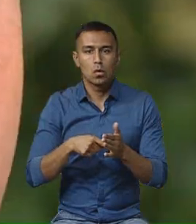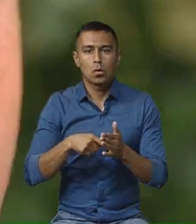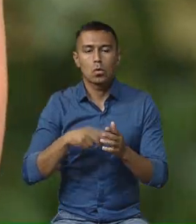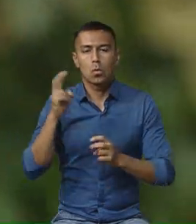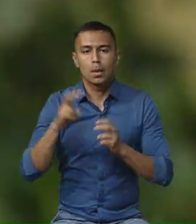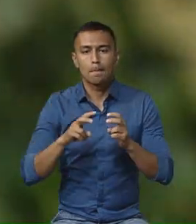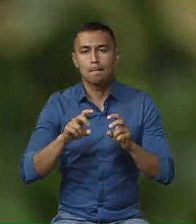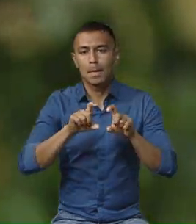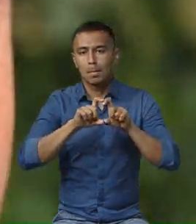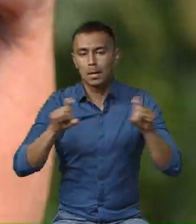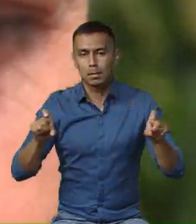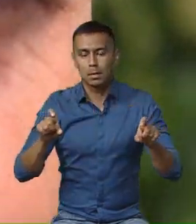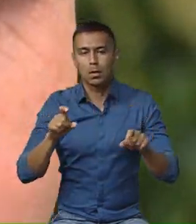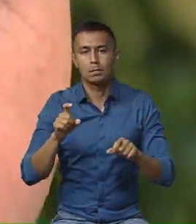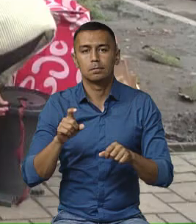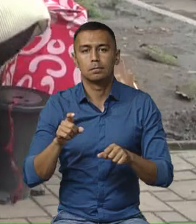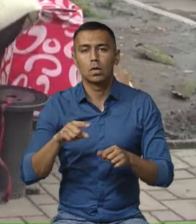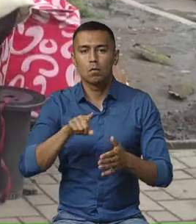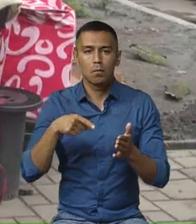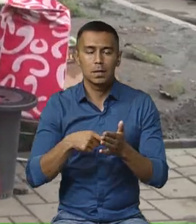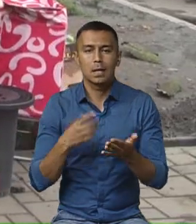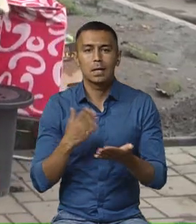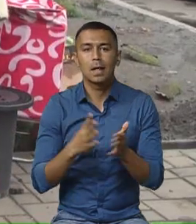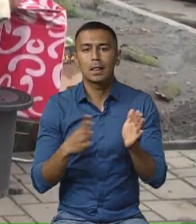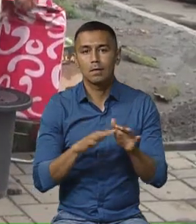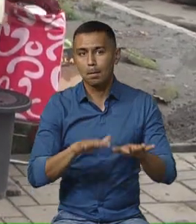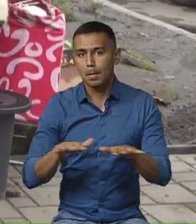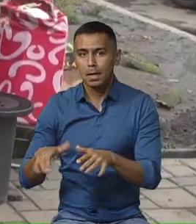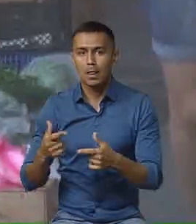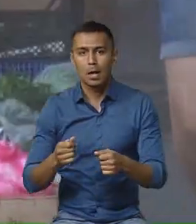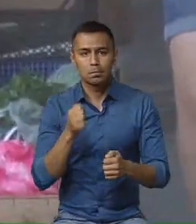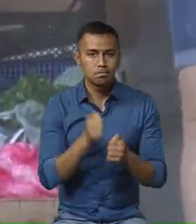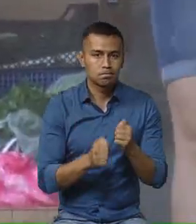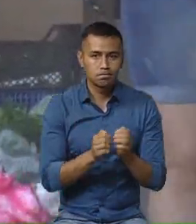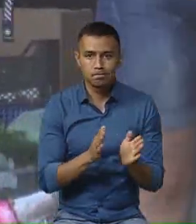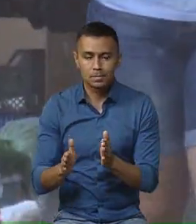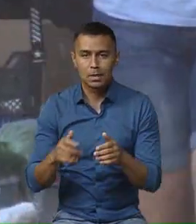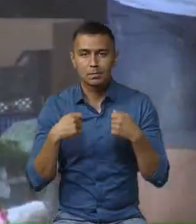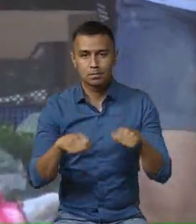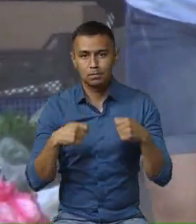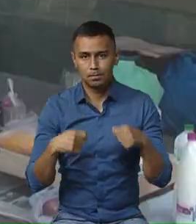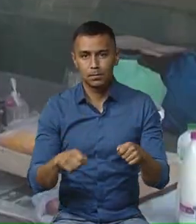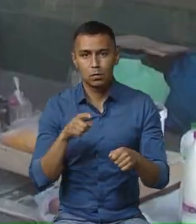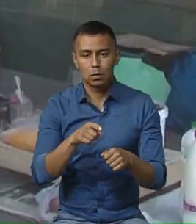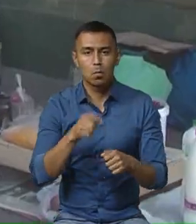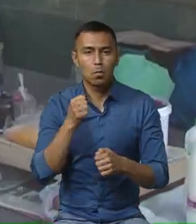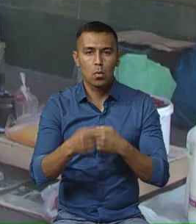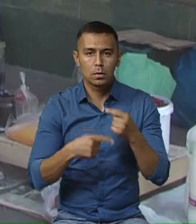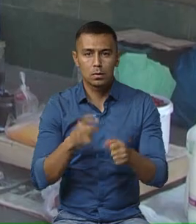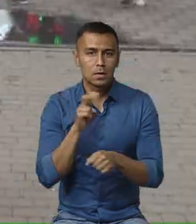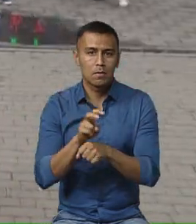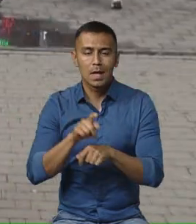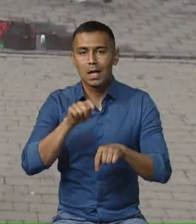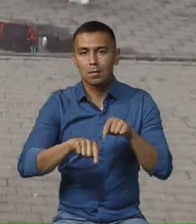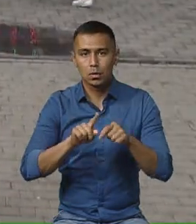підприємства «Муніципальна дружина» Роман Цимбалюк, у місті є 9 локацій, де систематично здійснюється стихійна торгівля. Туди постійно навідуються